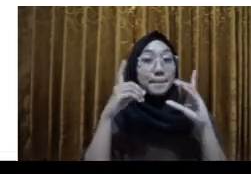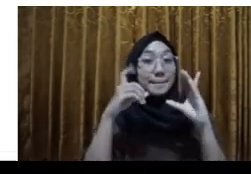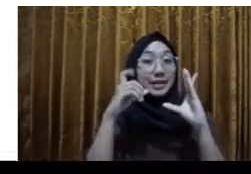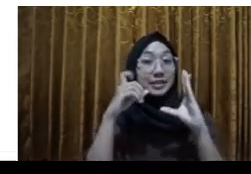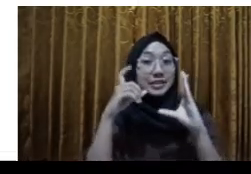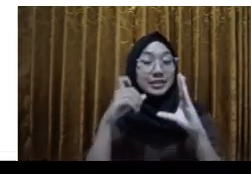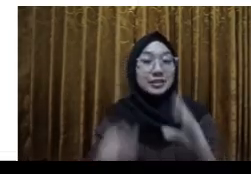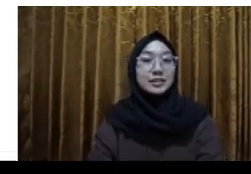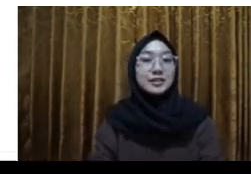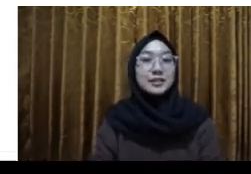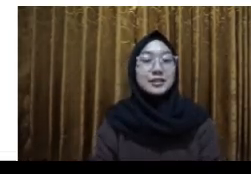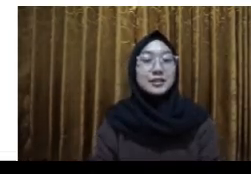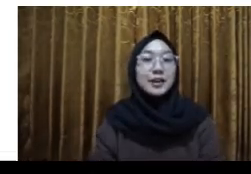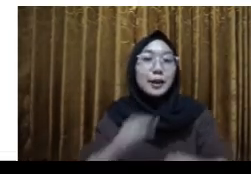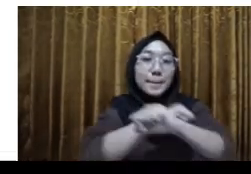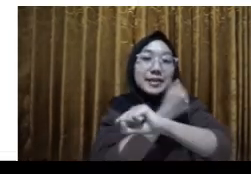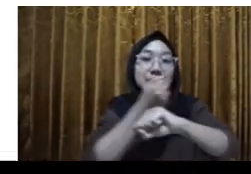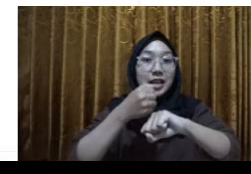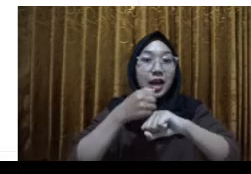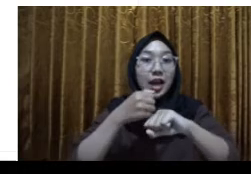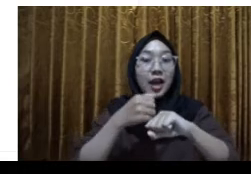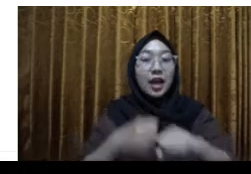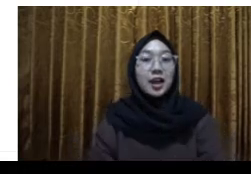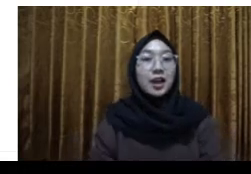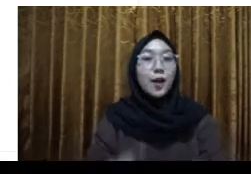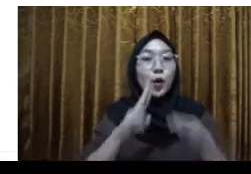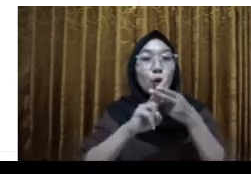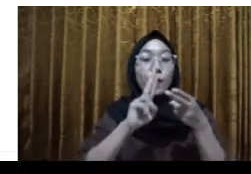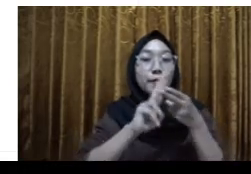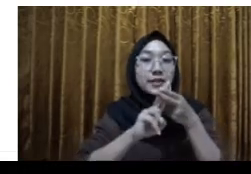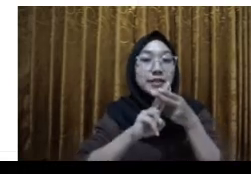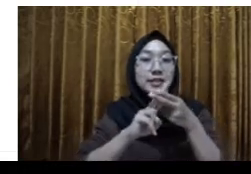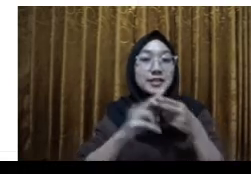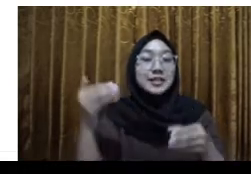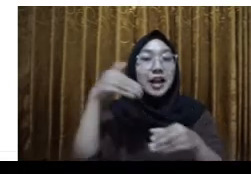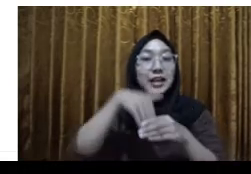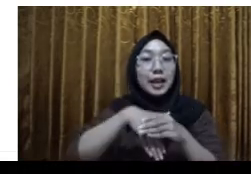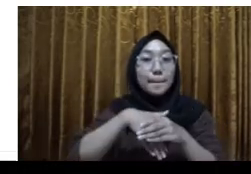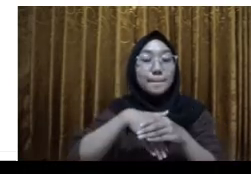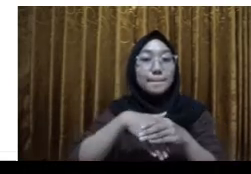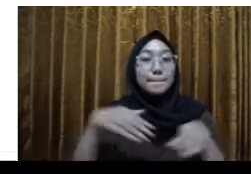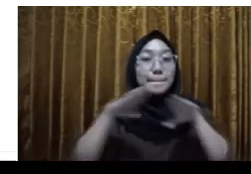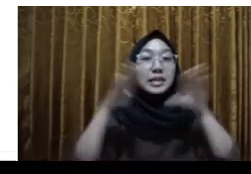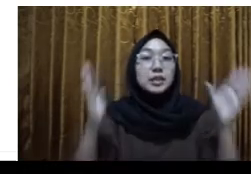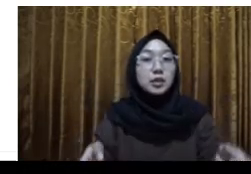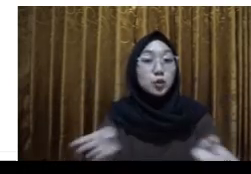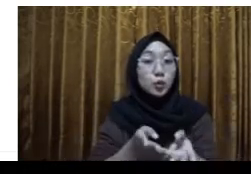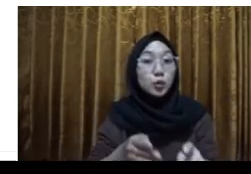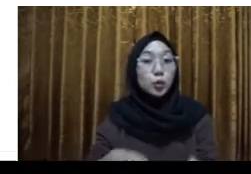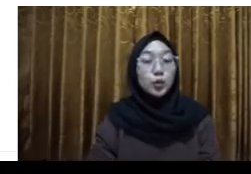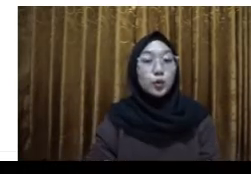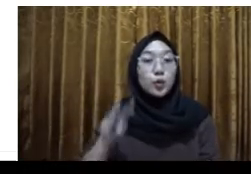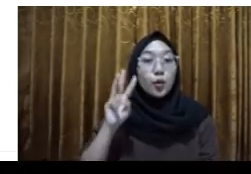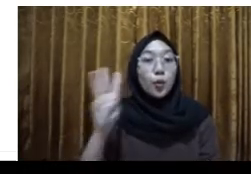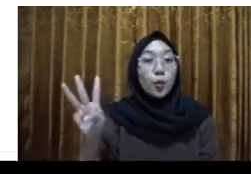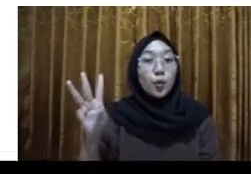proses kuliah ya. Kan banyak itu biasanya ada buku-buku berformat PDF ataupun image. Itu bisa kita